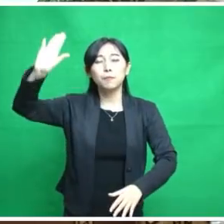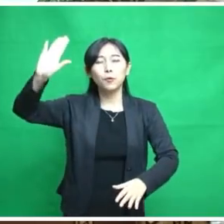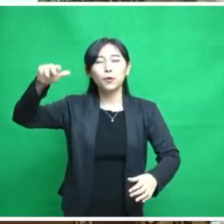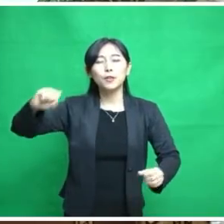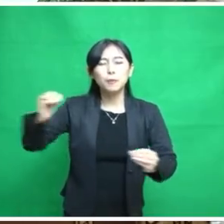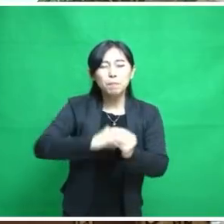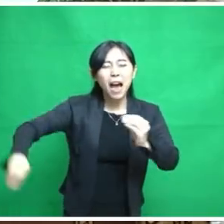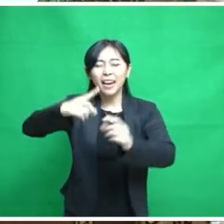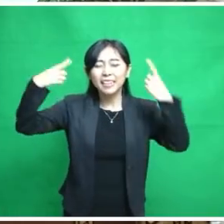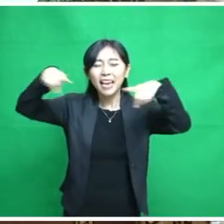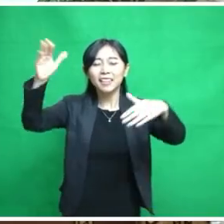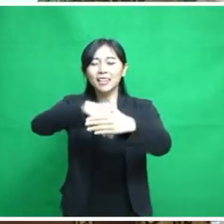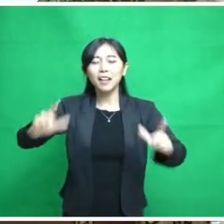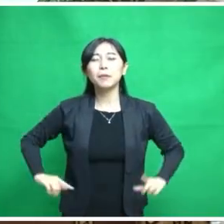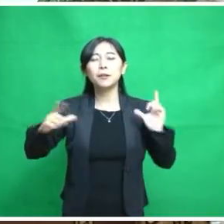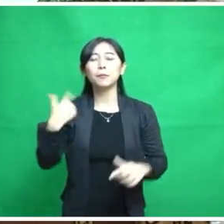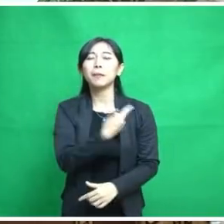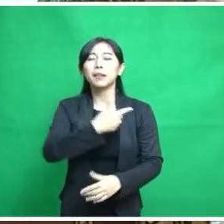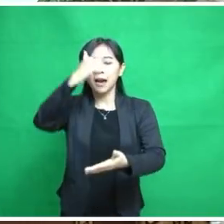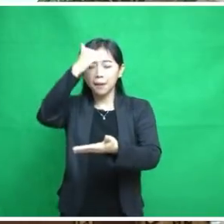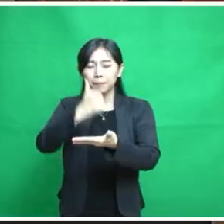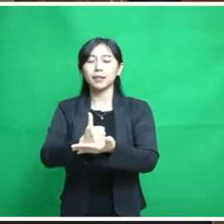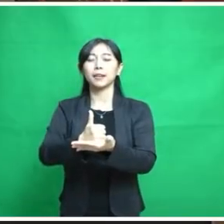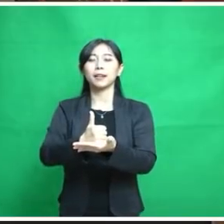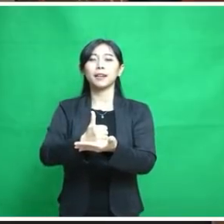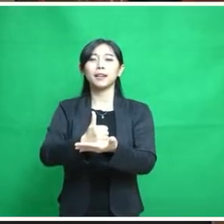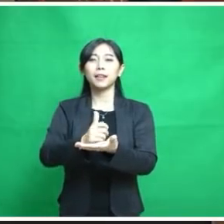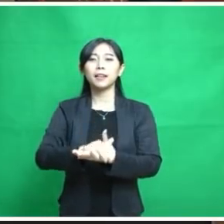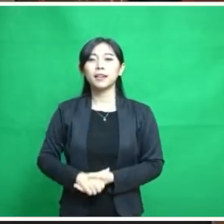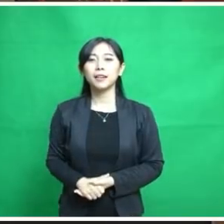terpancar dalam hidup kami. Amin.